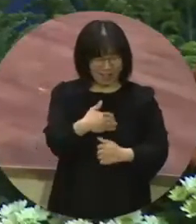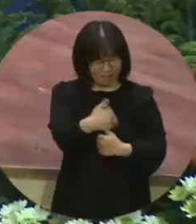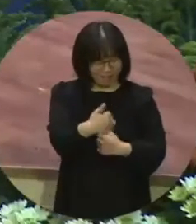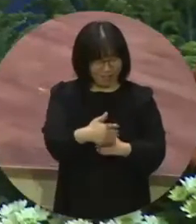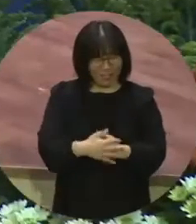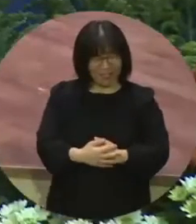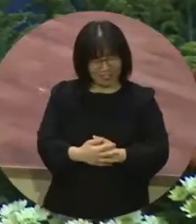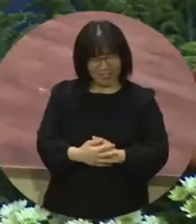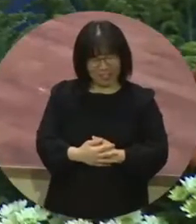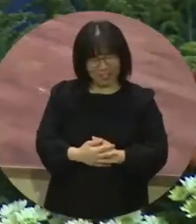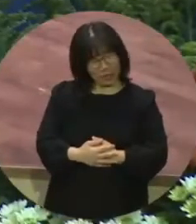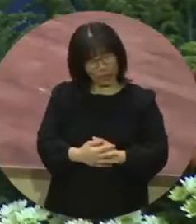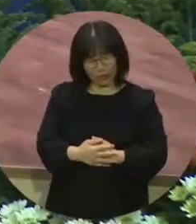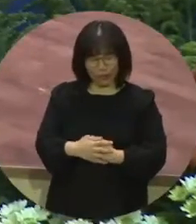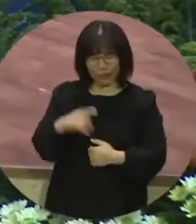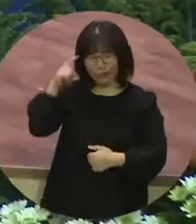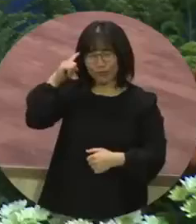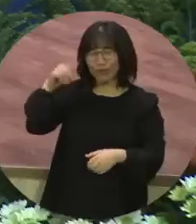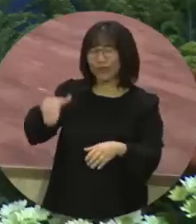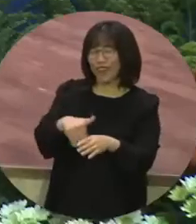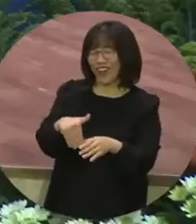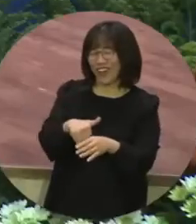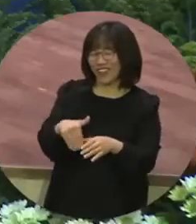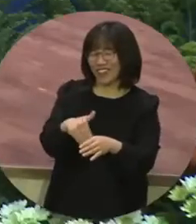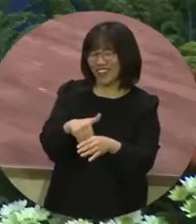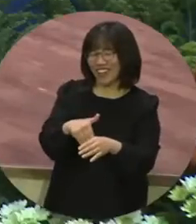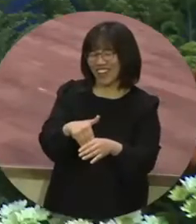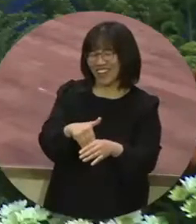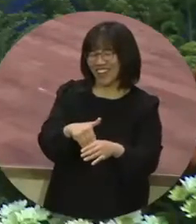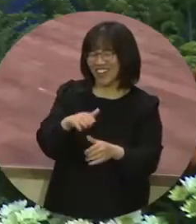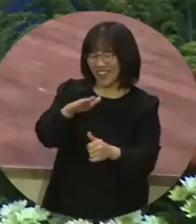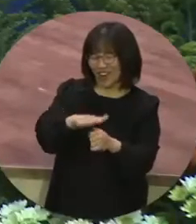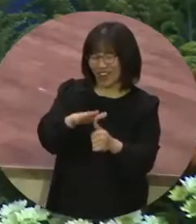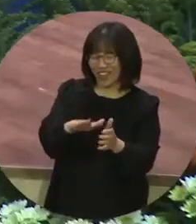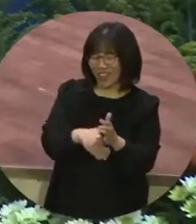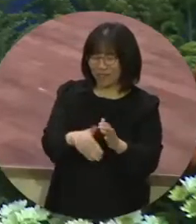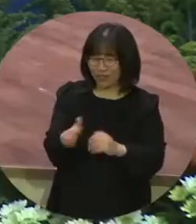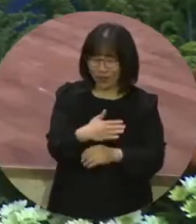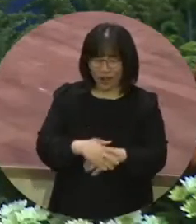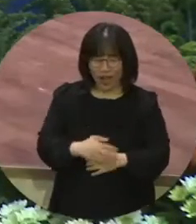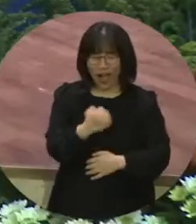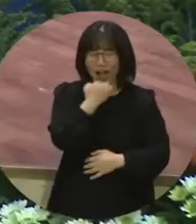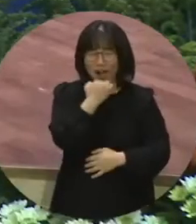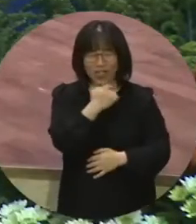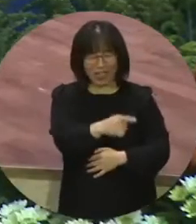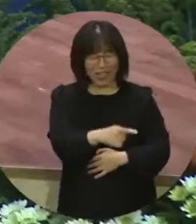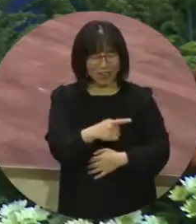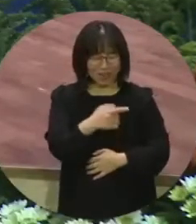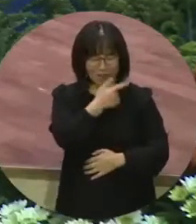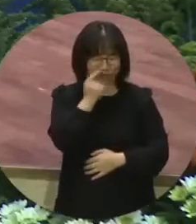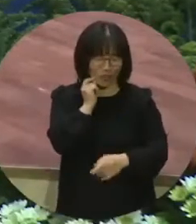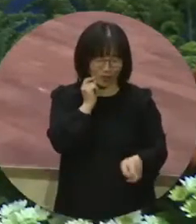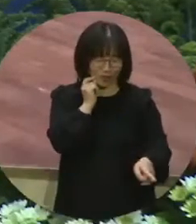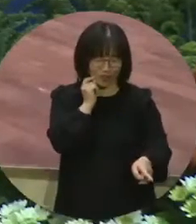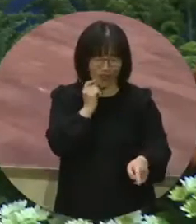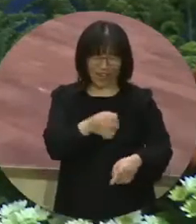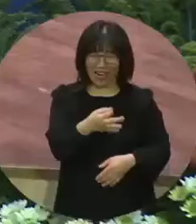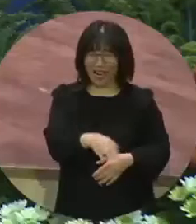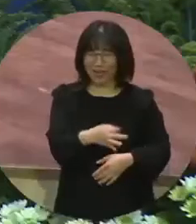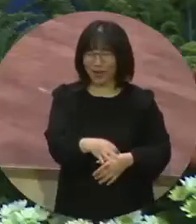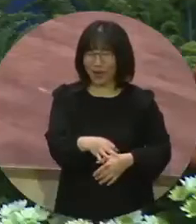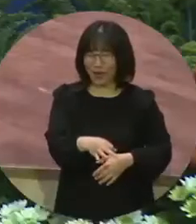참 우리 문화가요. 참 이상하게 어릴 때부터 웃으면 사람들 모지르는 것 같고 가볍게 느껴지니까